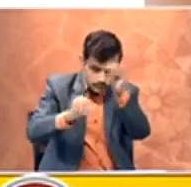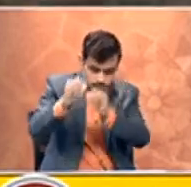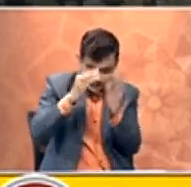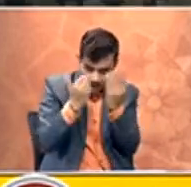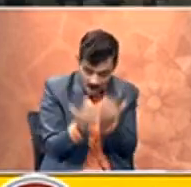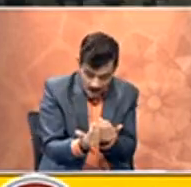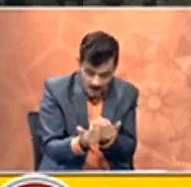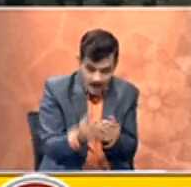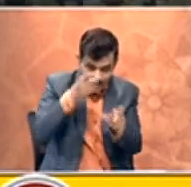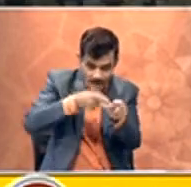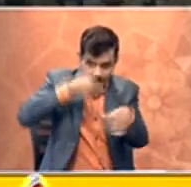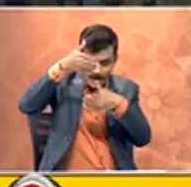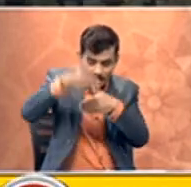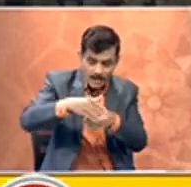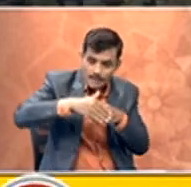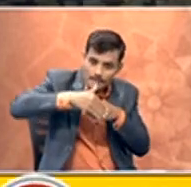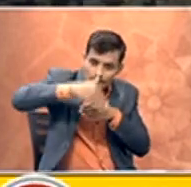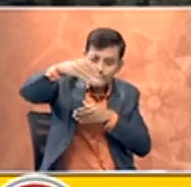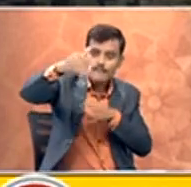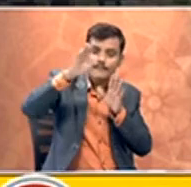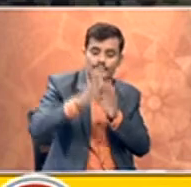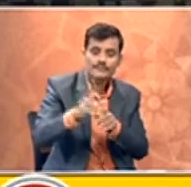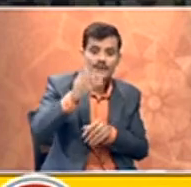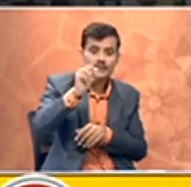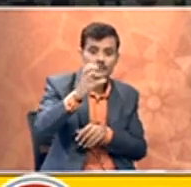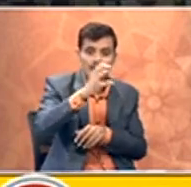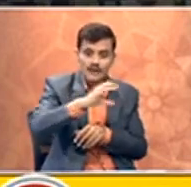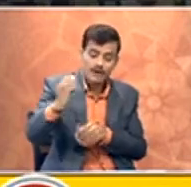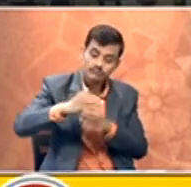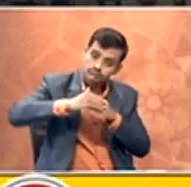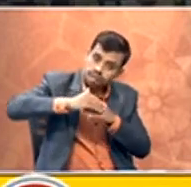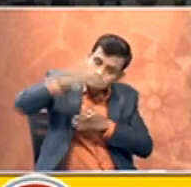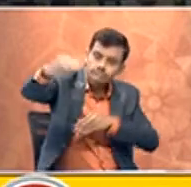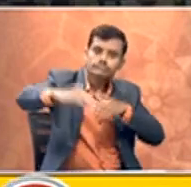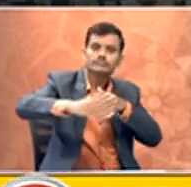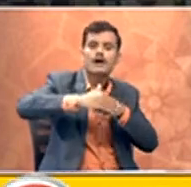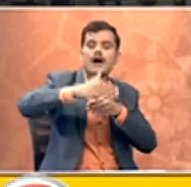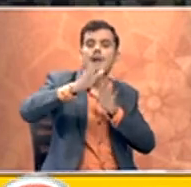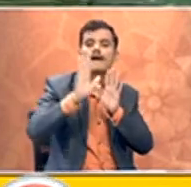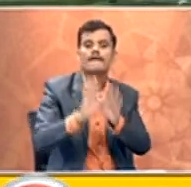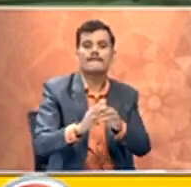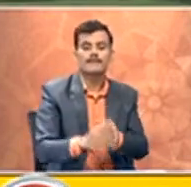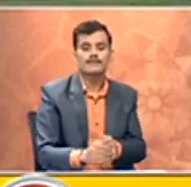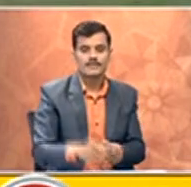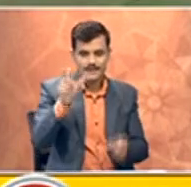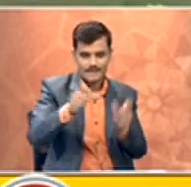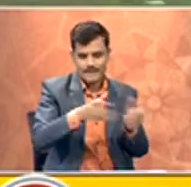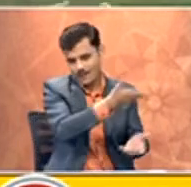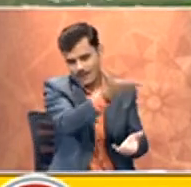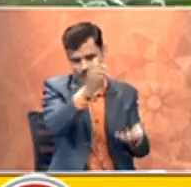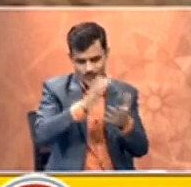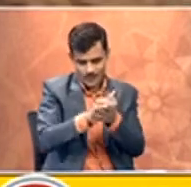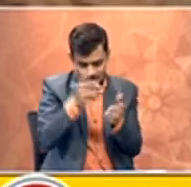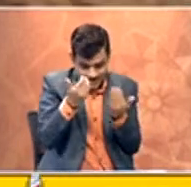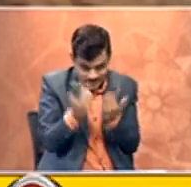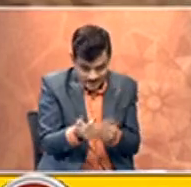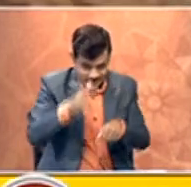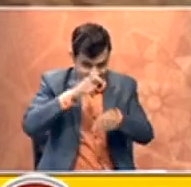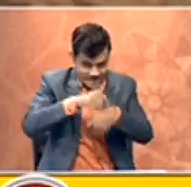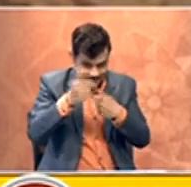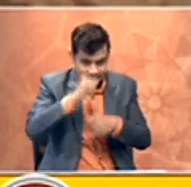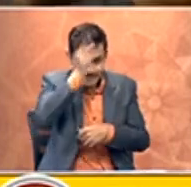साल ये संख्या 10 करोड़ को भी पार कर गई। साथियों, इस समय देश